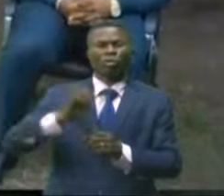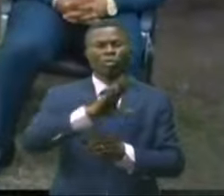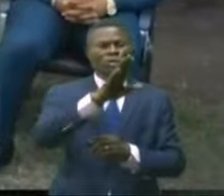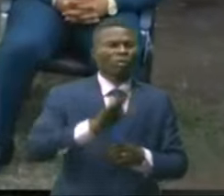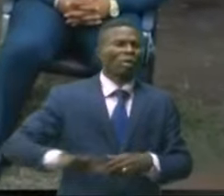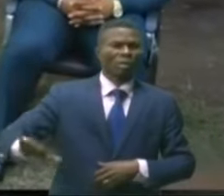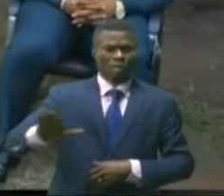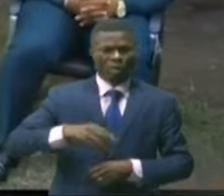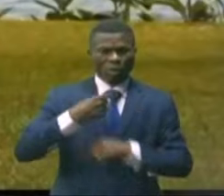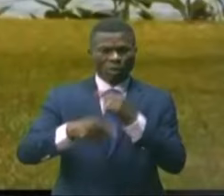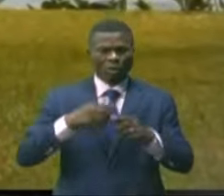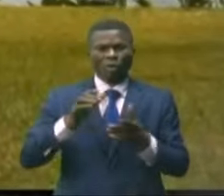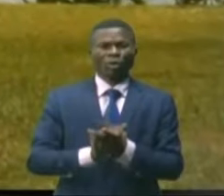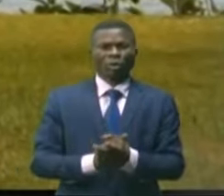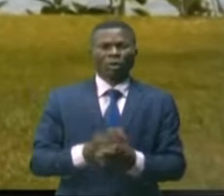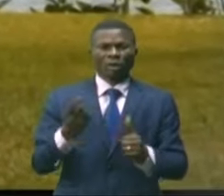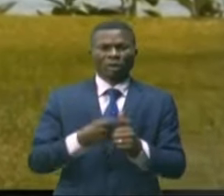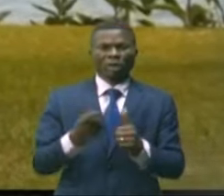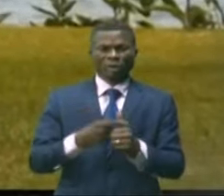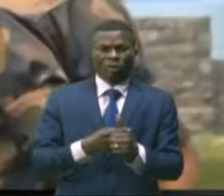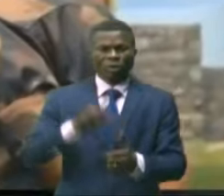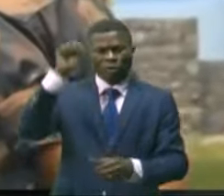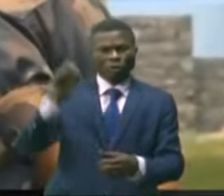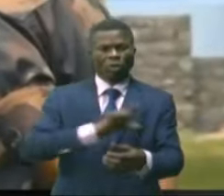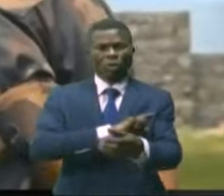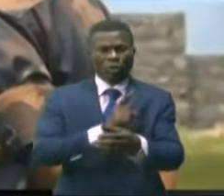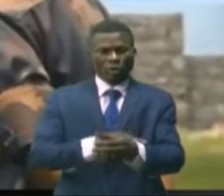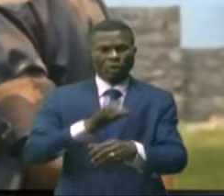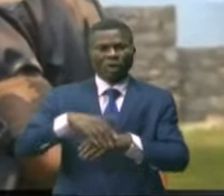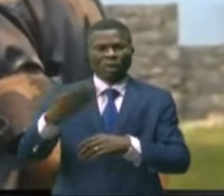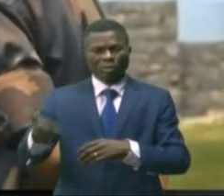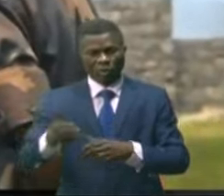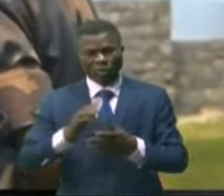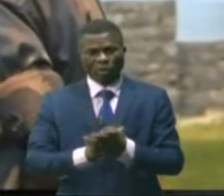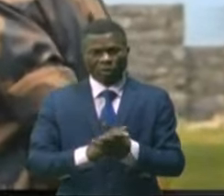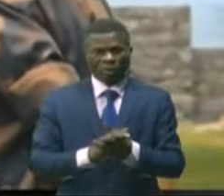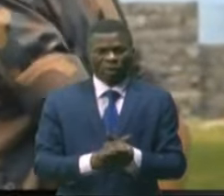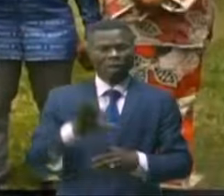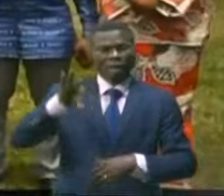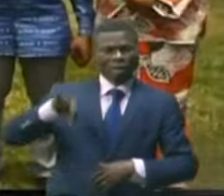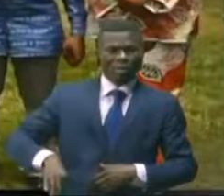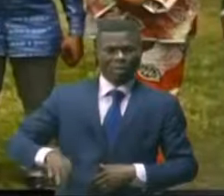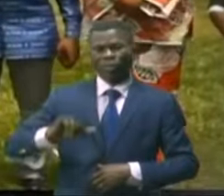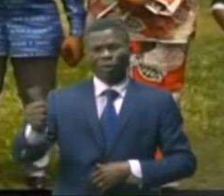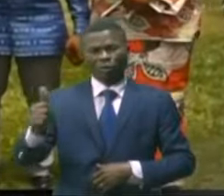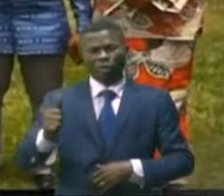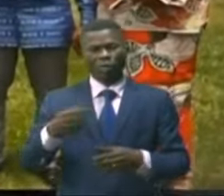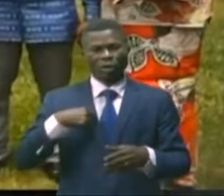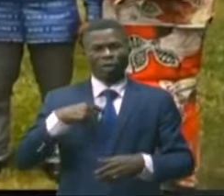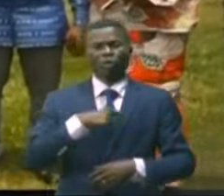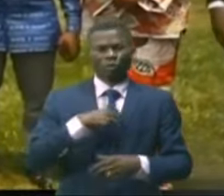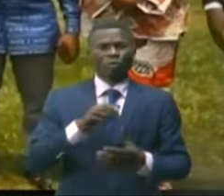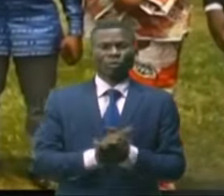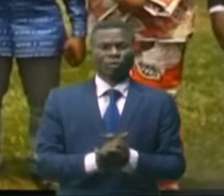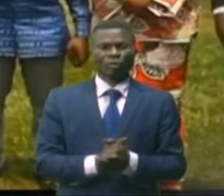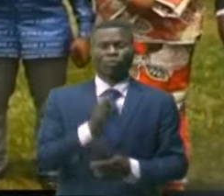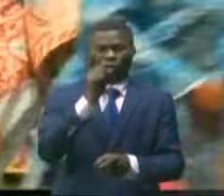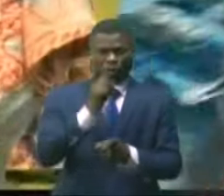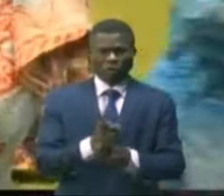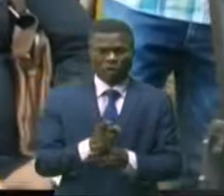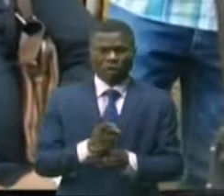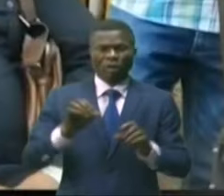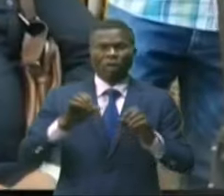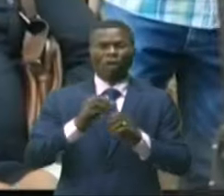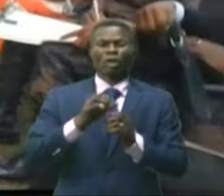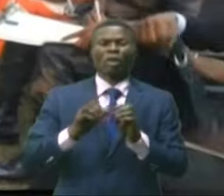On va commencer par Uvira, qui est au Sud Kivu. La suite ne sera que bénéfique pour l'office. Mais exactement. Non seulement le